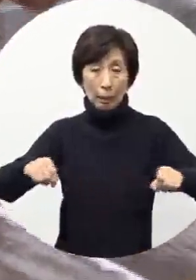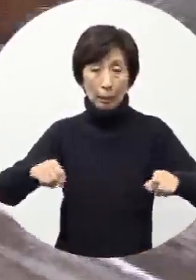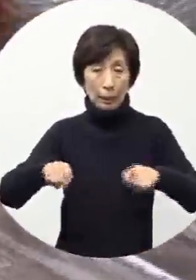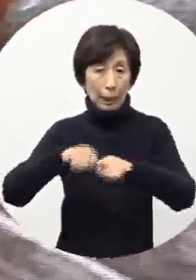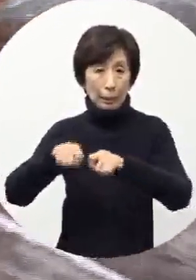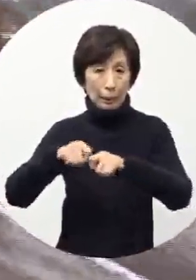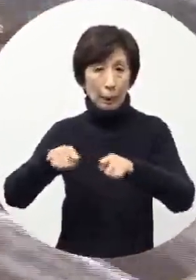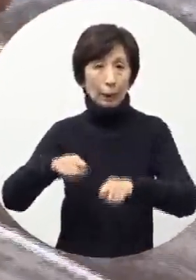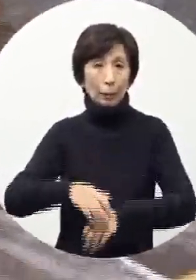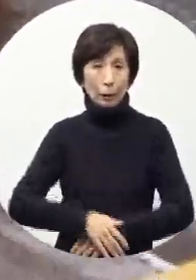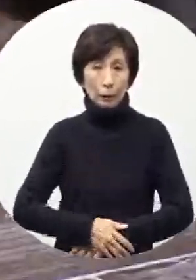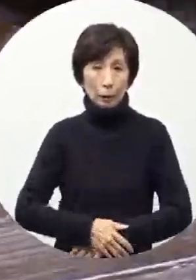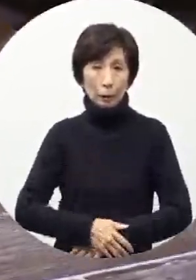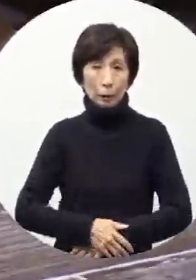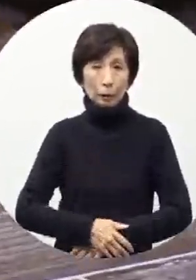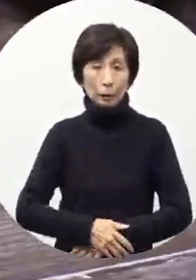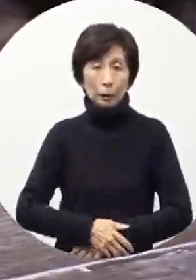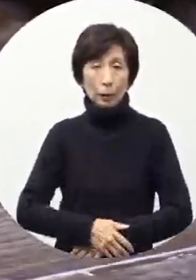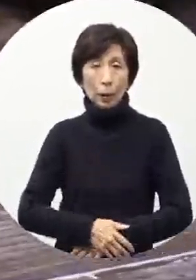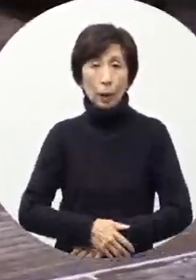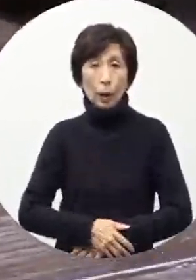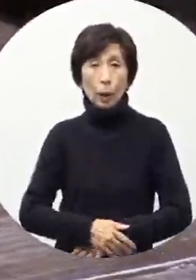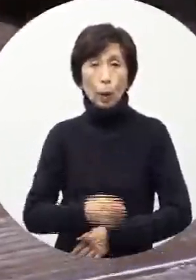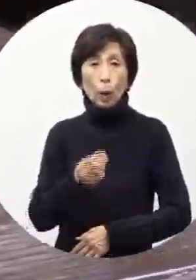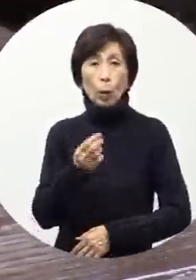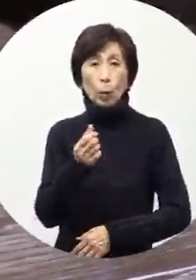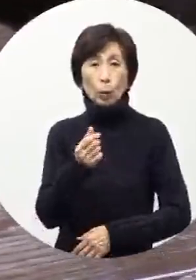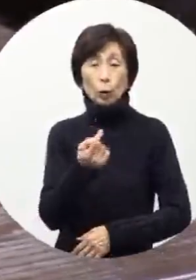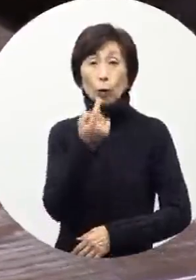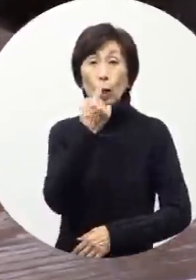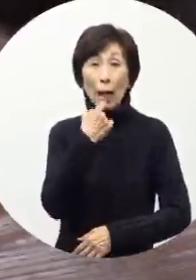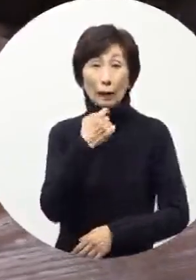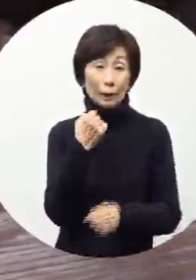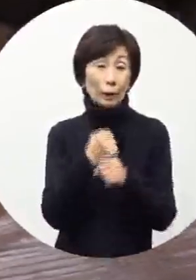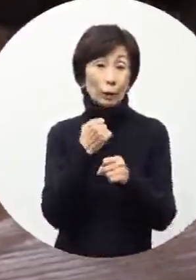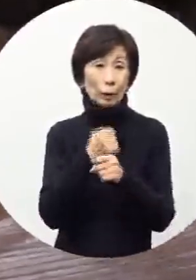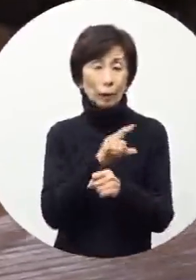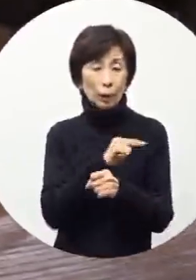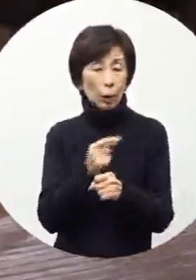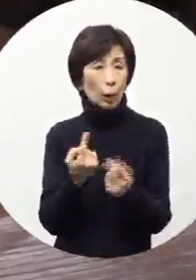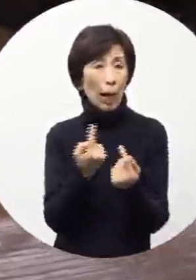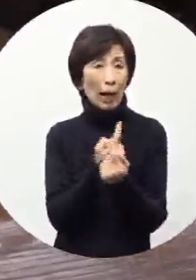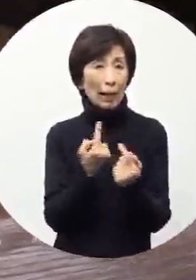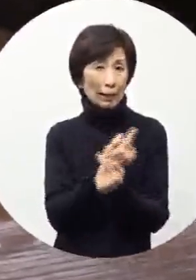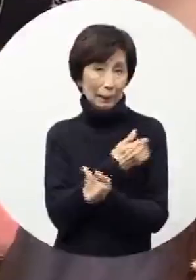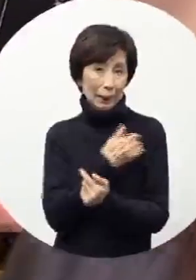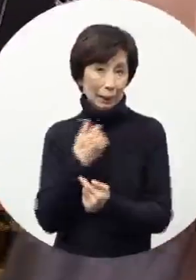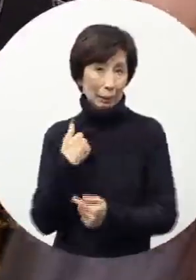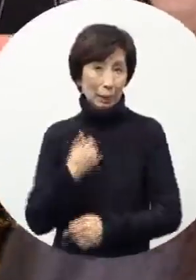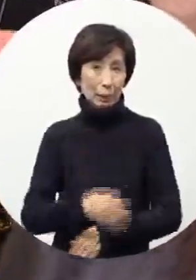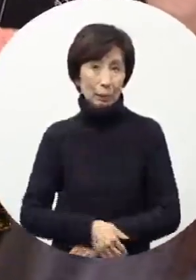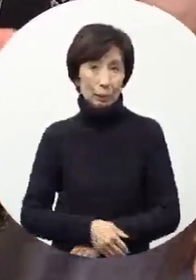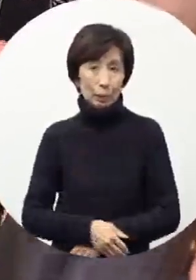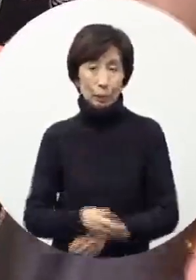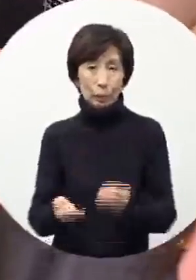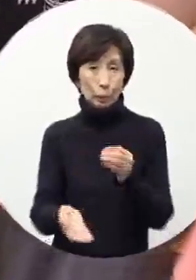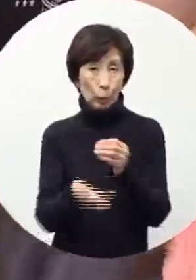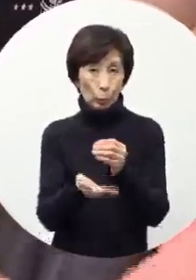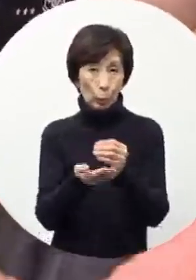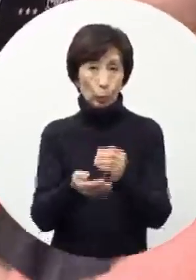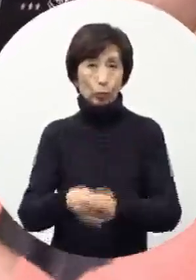。 薄味にした方がいろんなアレンジが効くという形ですね。トントンっていう感じ